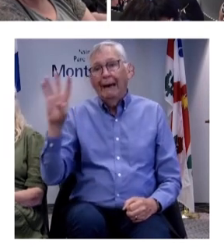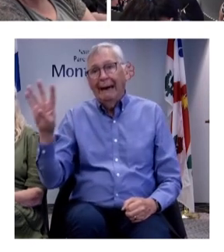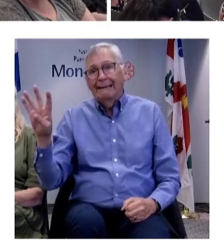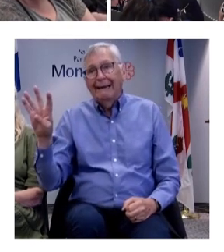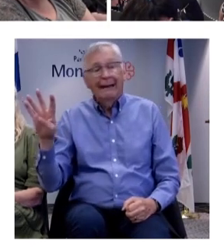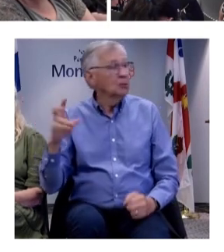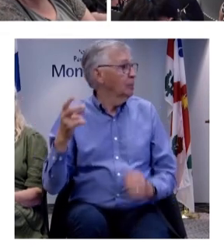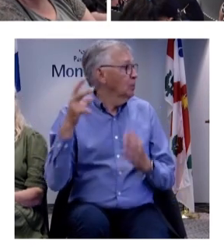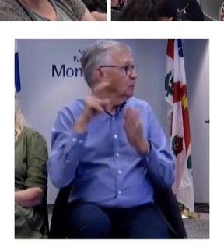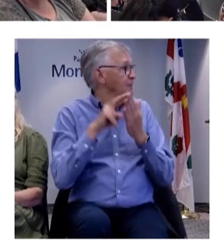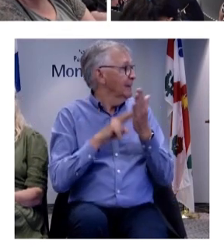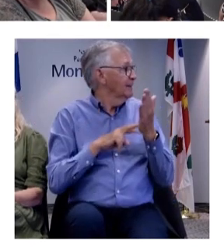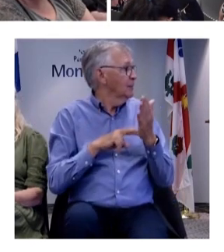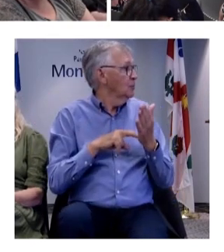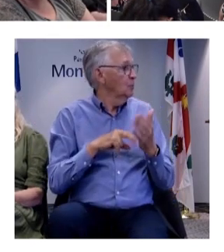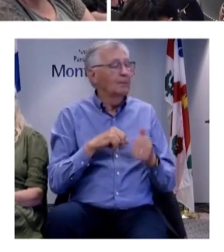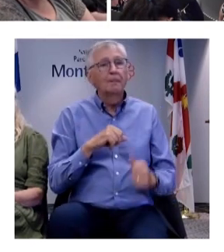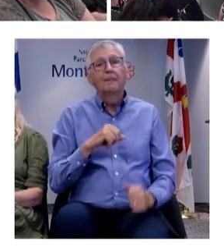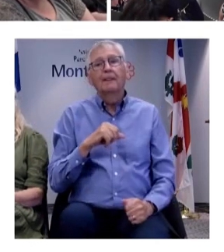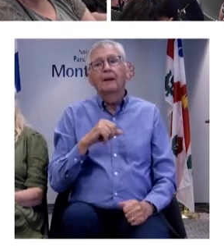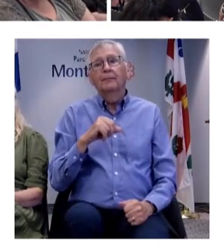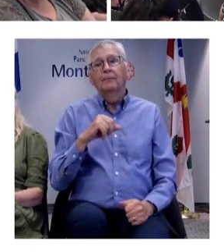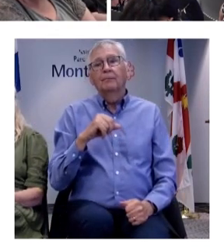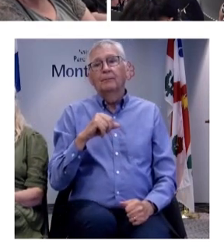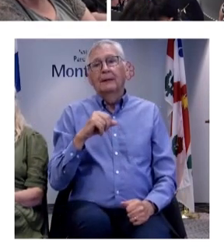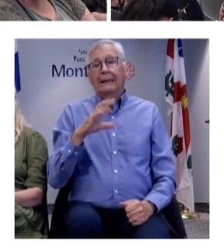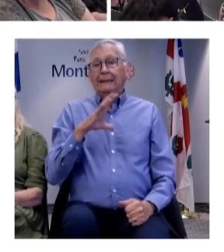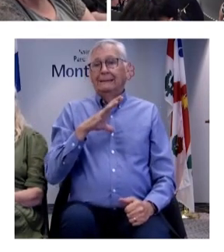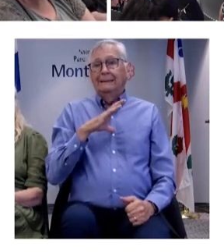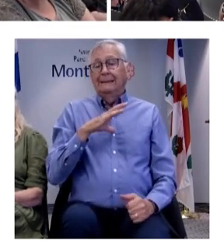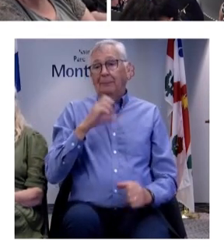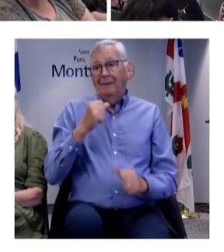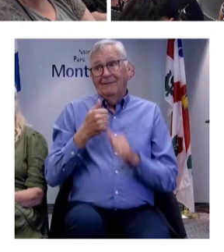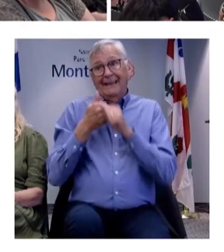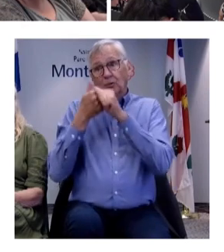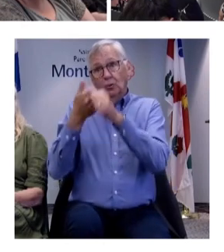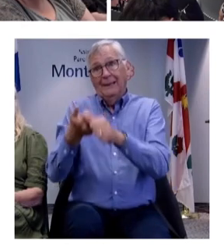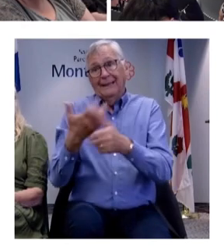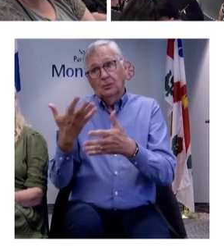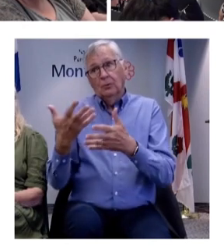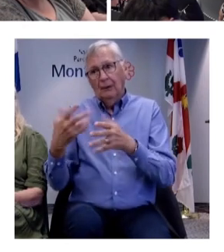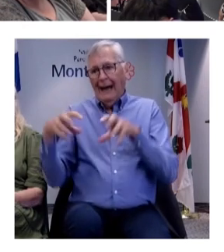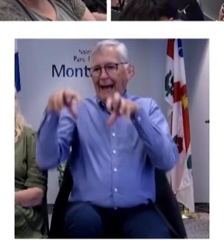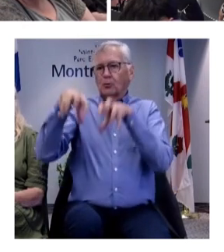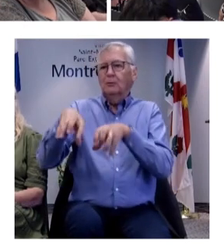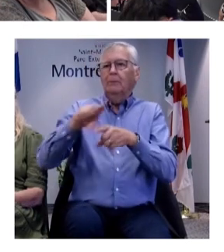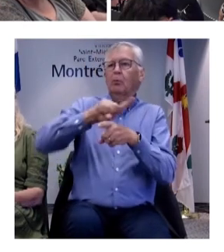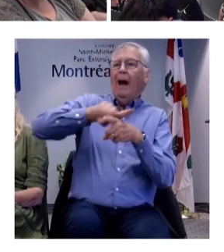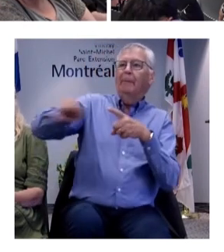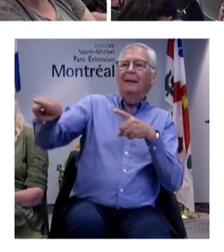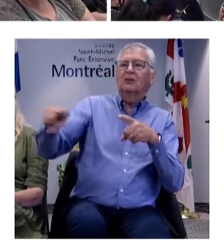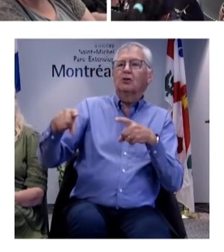vu ce courriel bon merci alors si vous pouviez faire suite à ça j'aimerais que tout